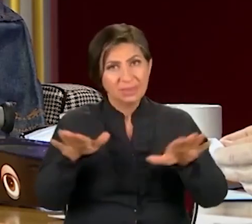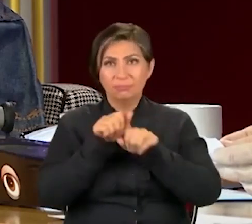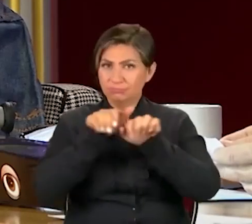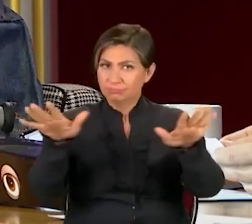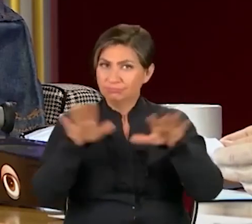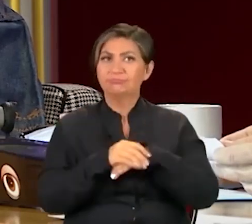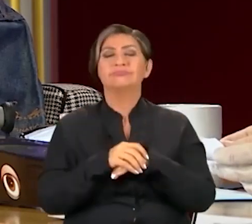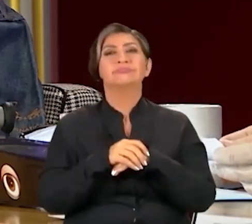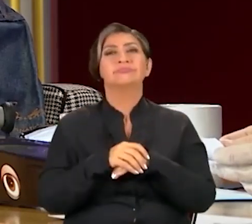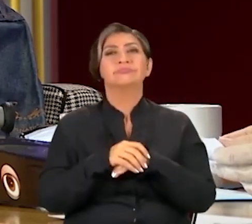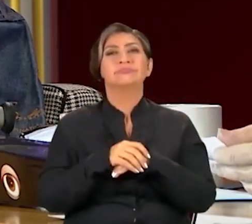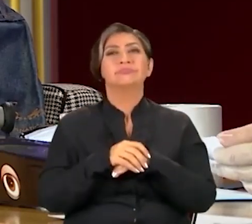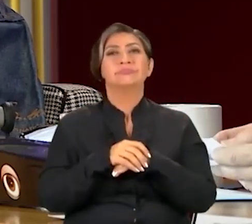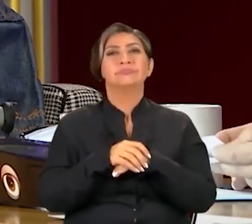verdik.